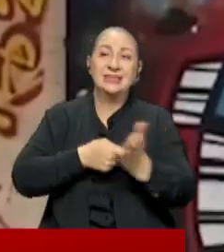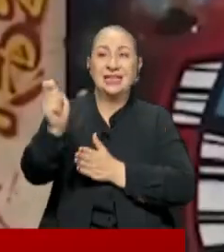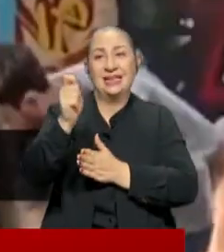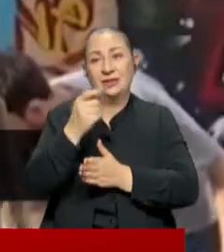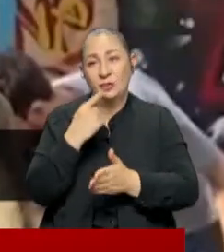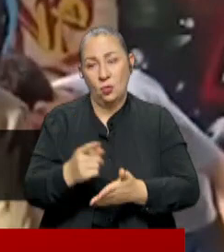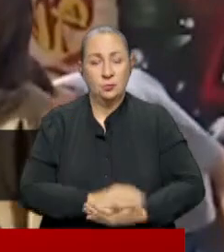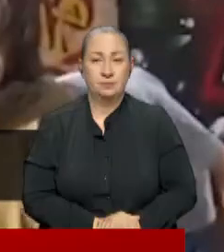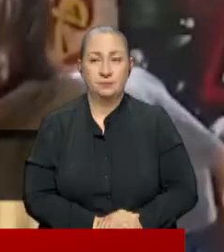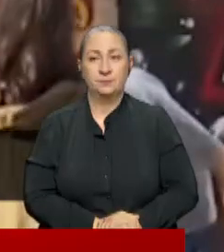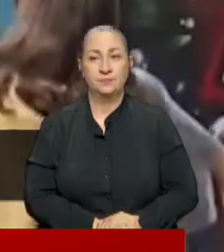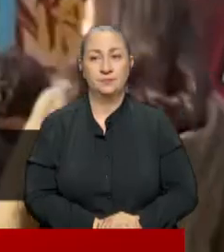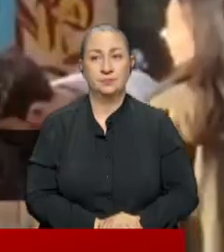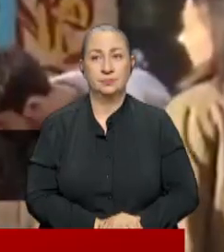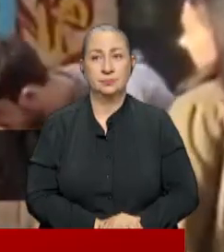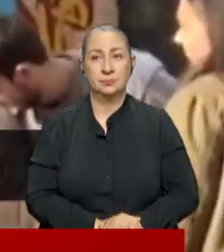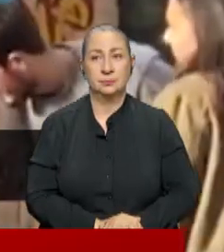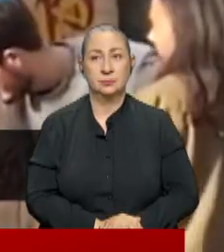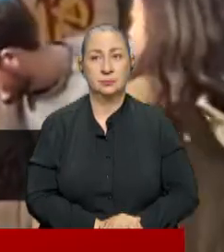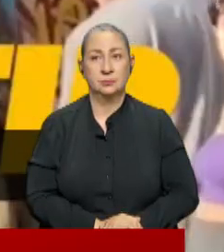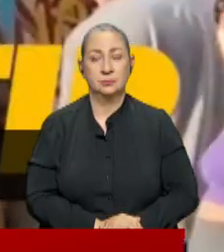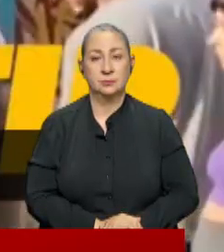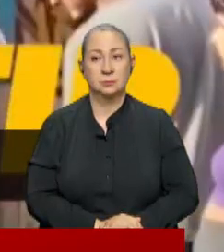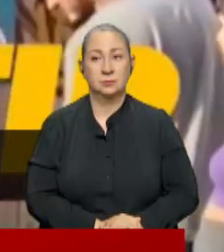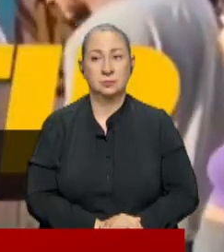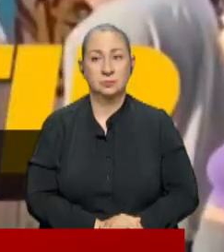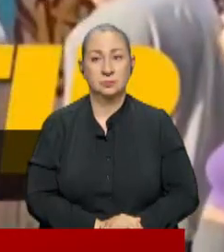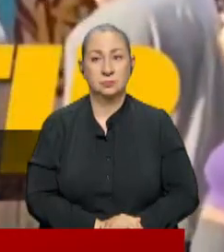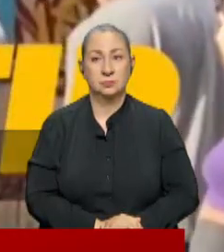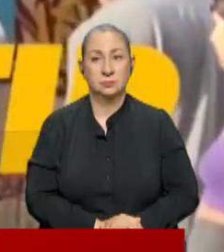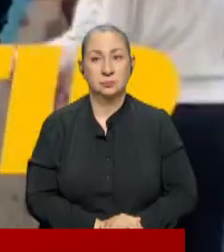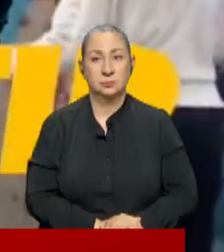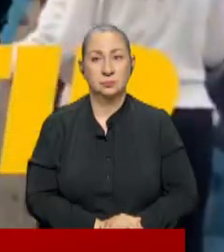sloganıyla. Şimdi milyonlarca genç için tekrar harekete geçiyoruz. Bursları arttır, borçları sil.